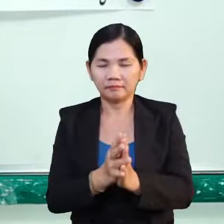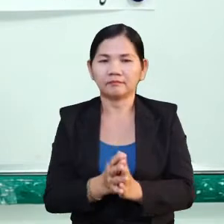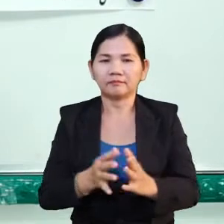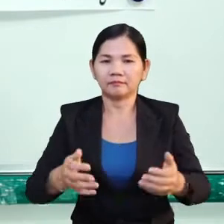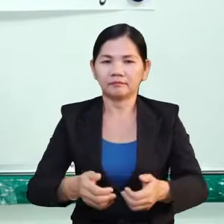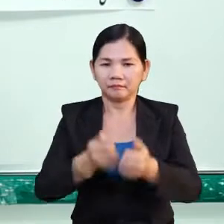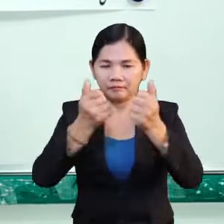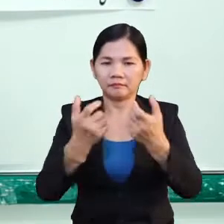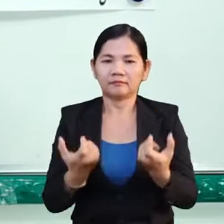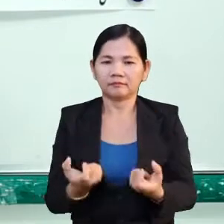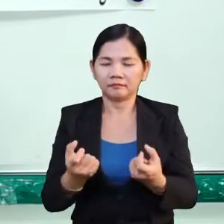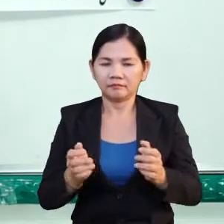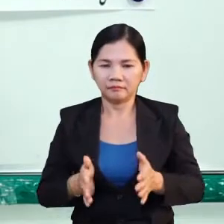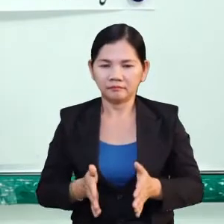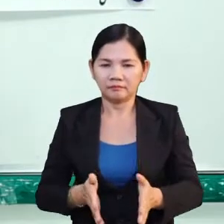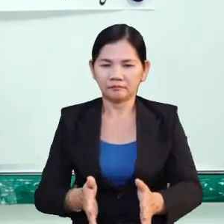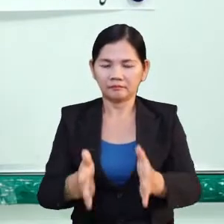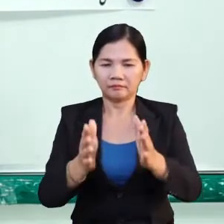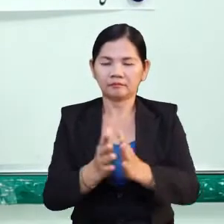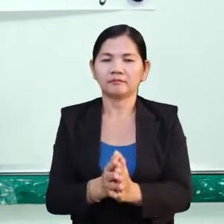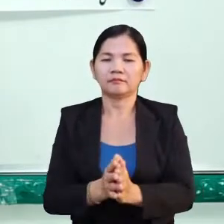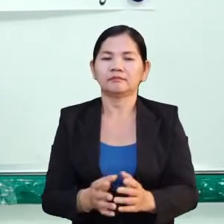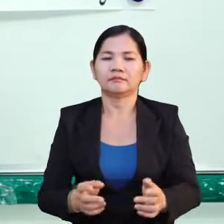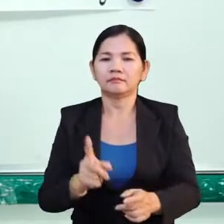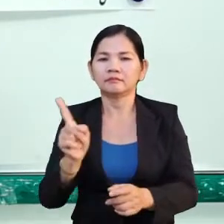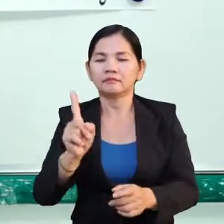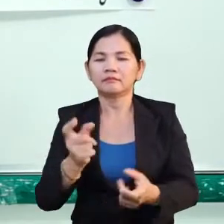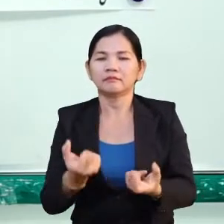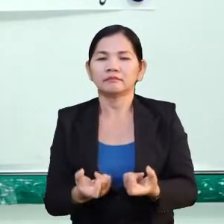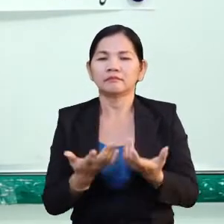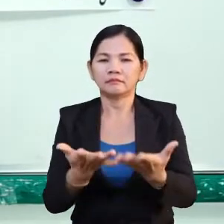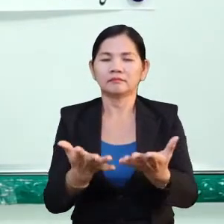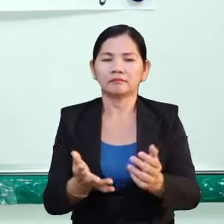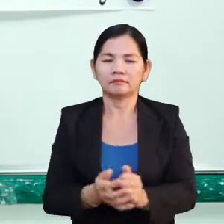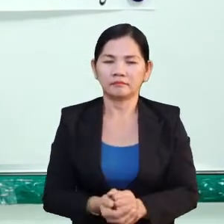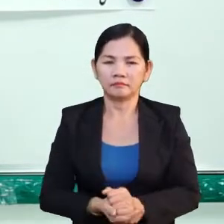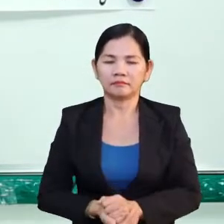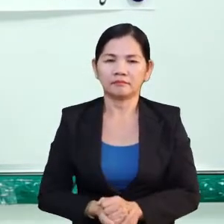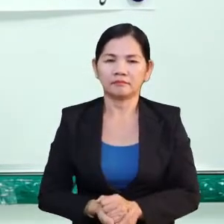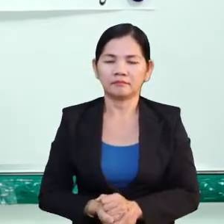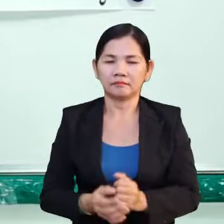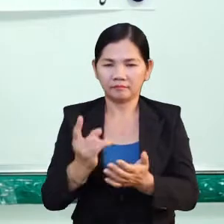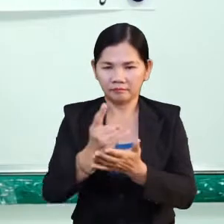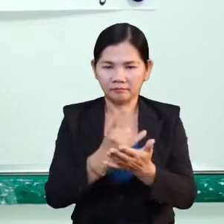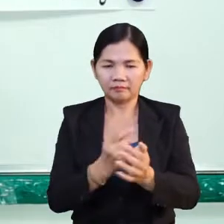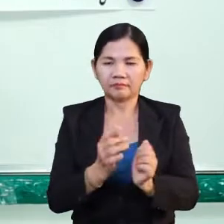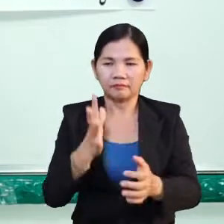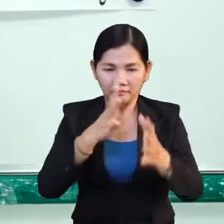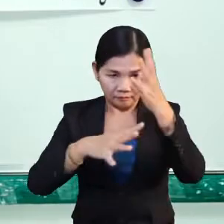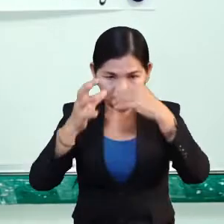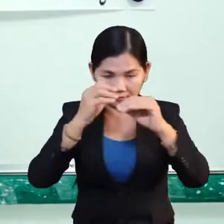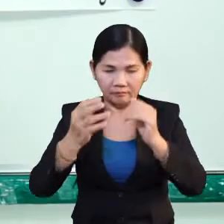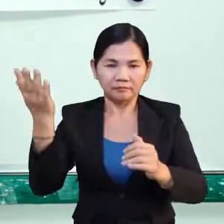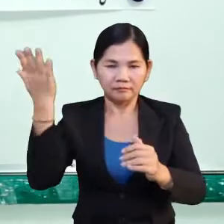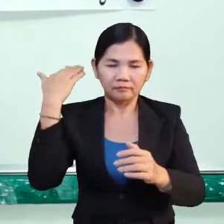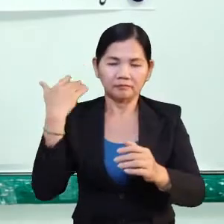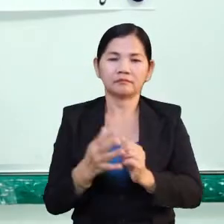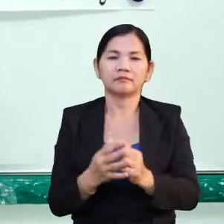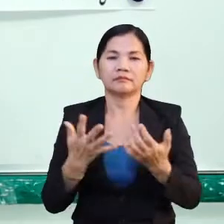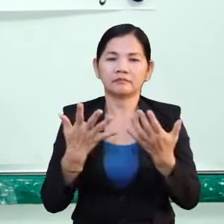ថ្នាក់នៅតាមផ្លូវតើកូនត្រូវធ្វើដូចម្ដេចចាមេរៀនយើងរៀនរួចហើយកូនយើងត្រូវធ្វើដូច